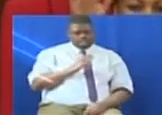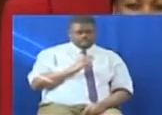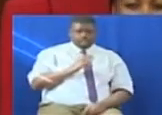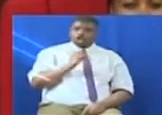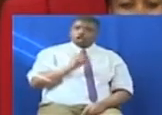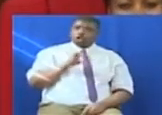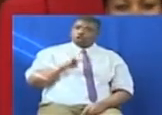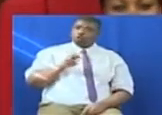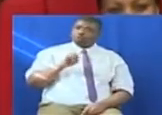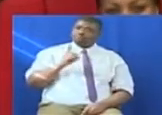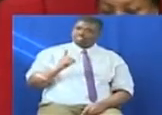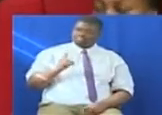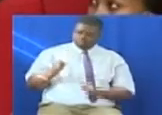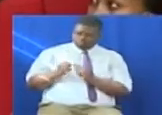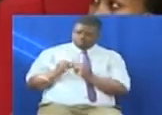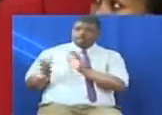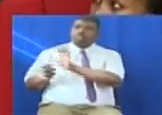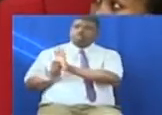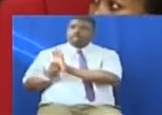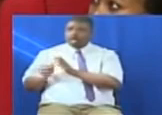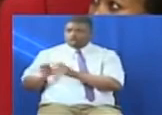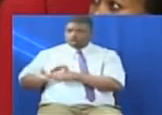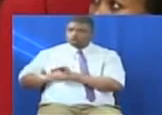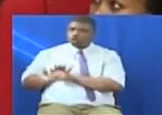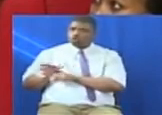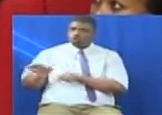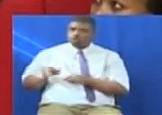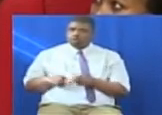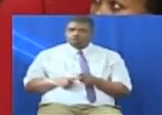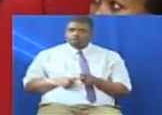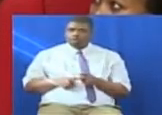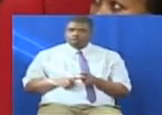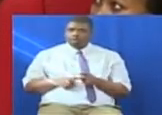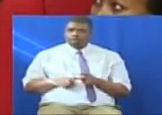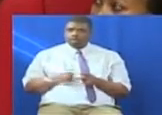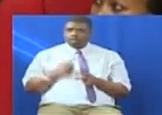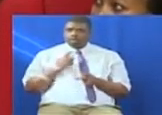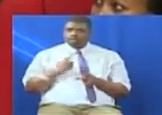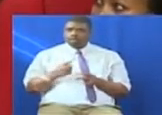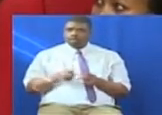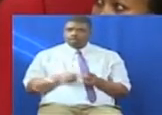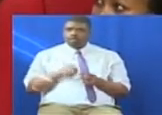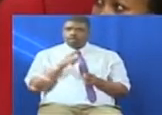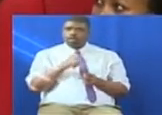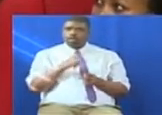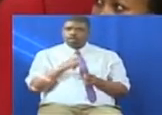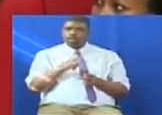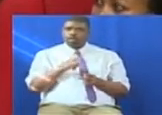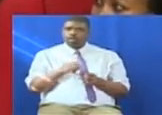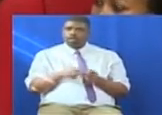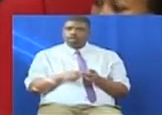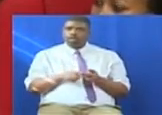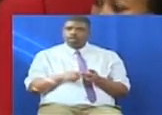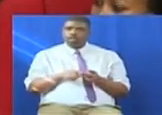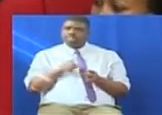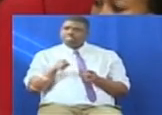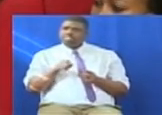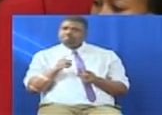Mpaka Rais ananikumbusha Jack Welch. Jack Welch alikuwa the best CEO wa GE kwa miaka